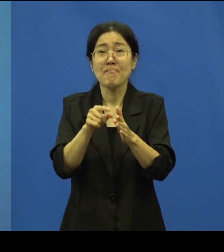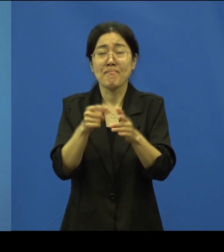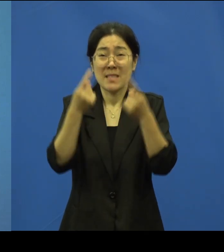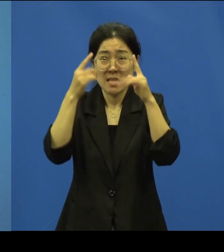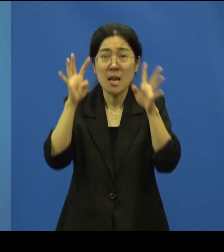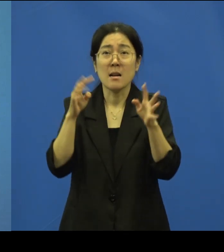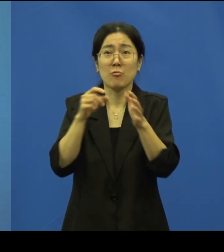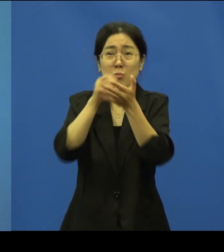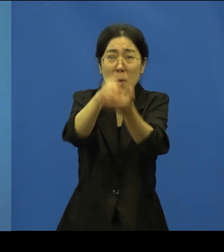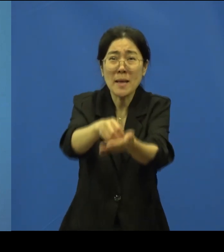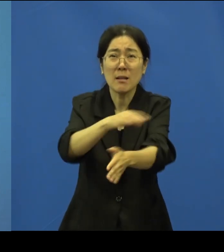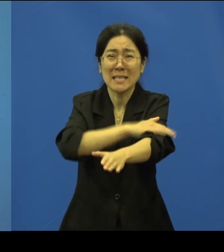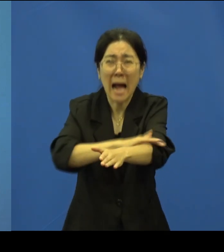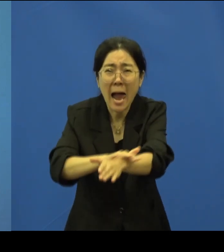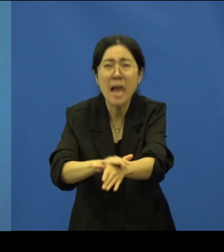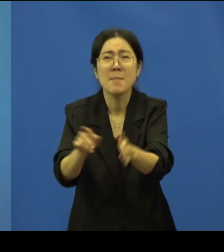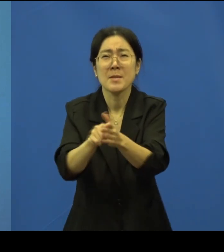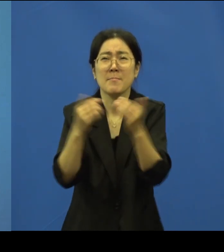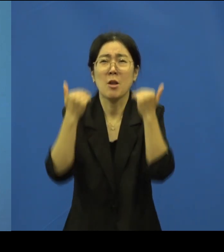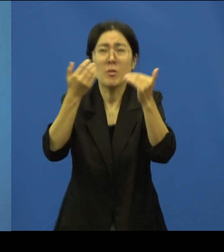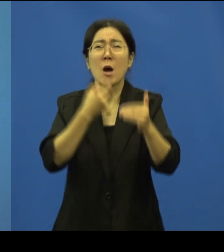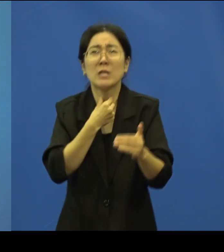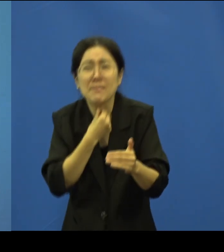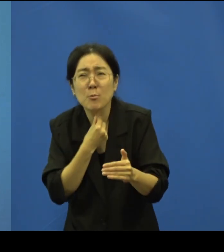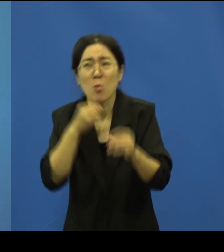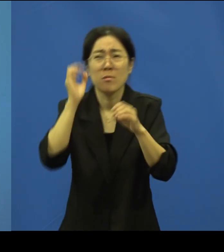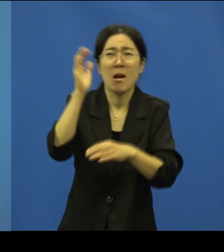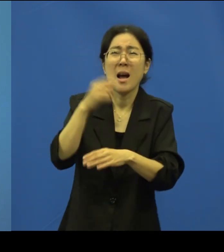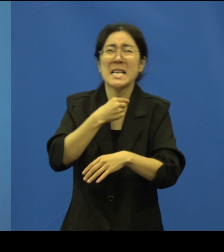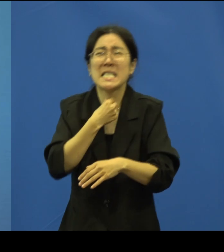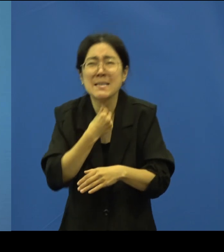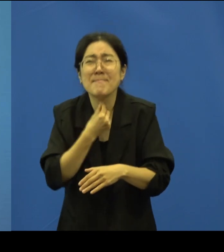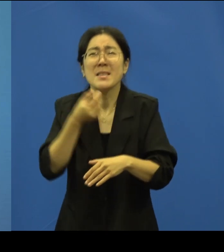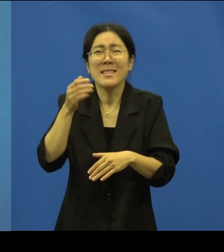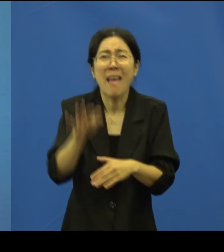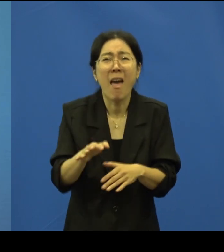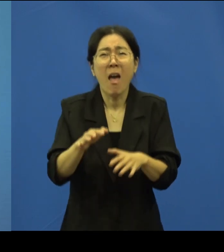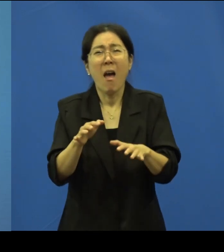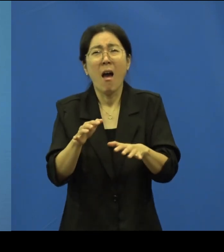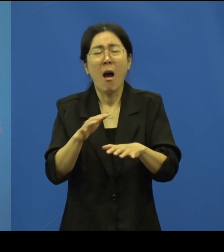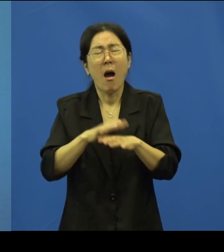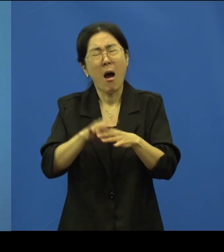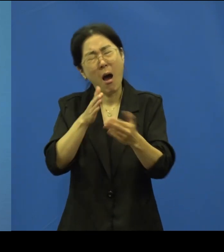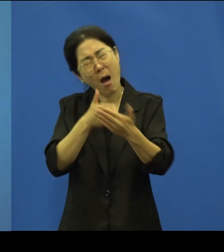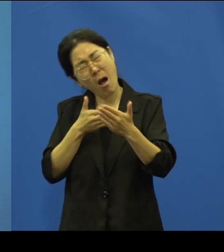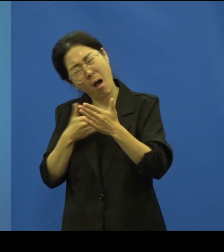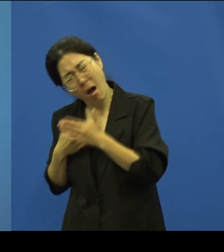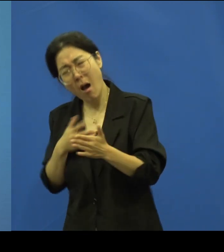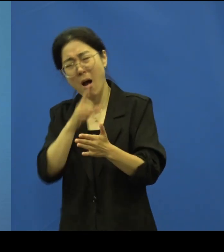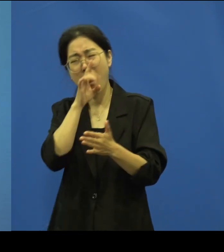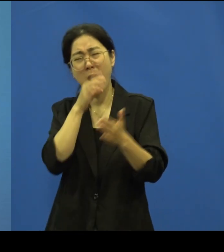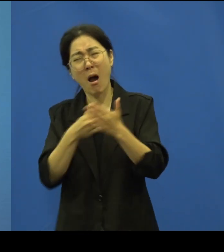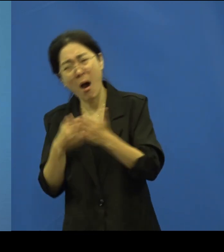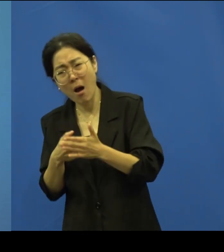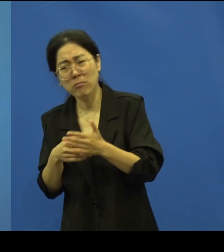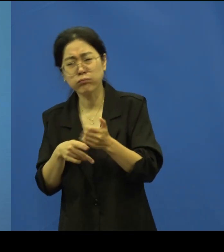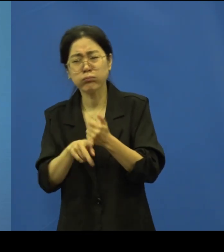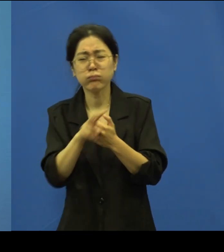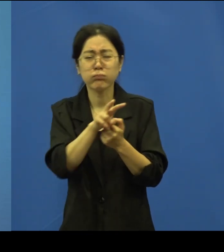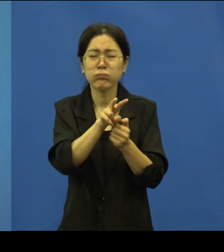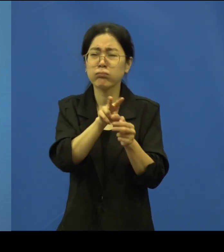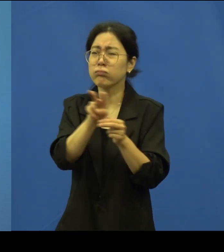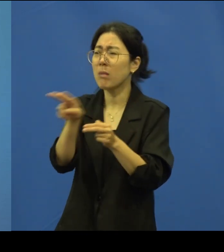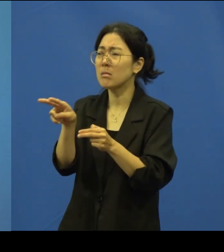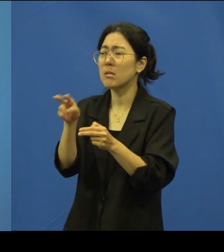있지 않겠어요? 새벽마다 그 자녀를 위해 손이 올라가 있는 그 자녀하고 아무도 기도해 주는 사람이 없는 그